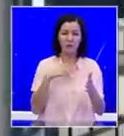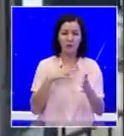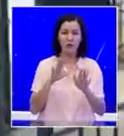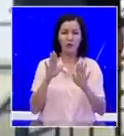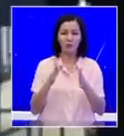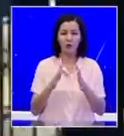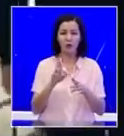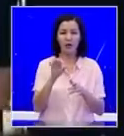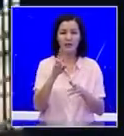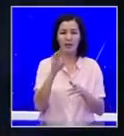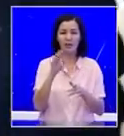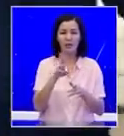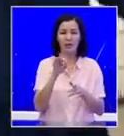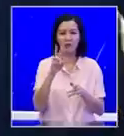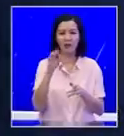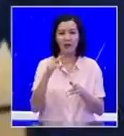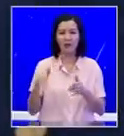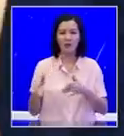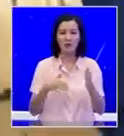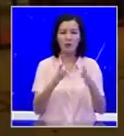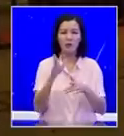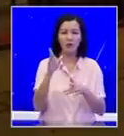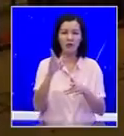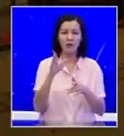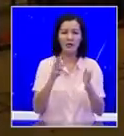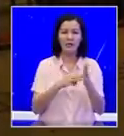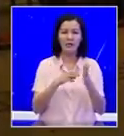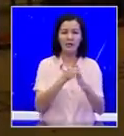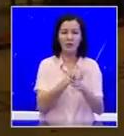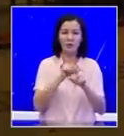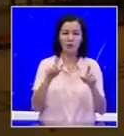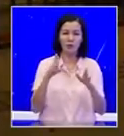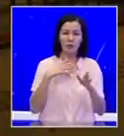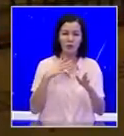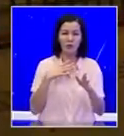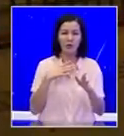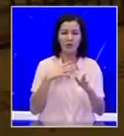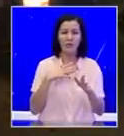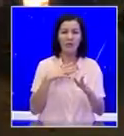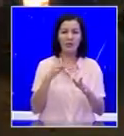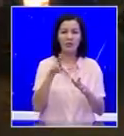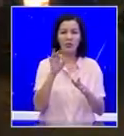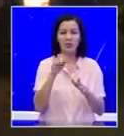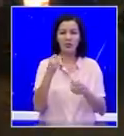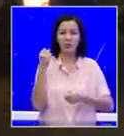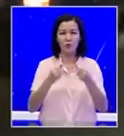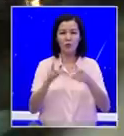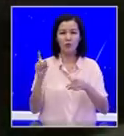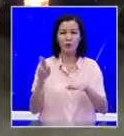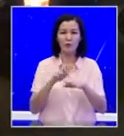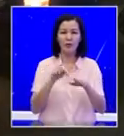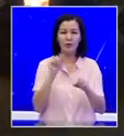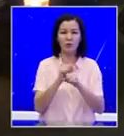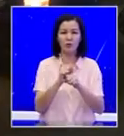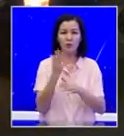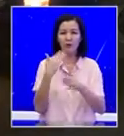Оқиға Қаскелең, Шамалған автожолындағы Алма 8 постында болған. ЗАЗ Шанс маркалы көлік иесі полицейлердің